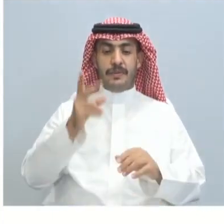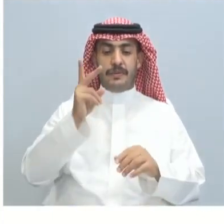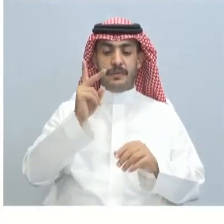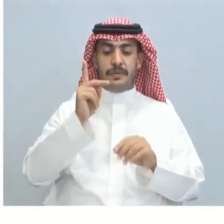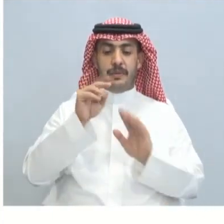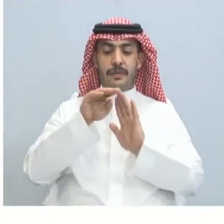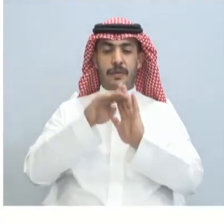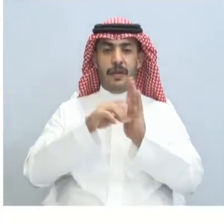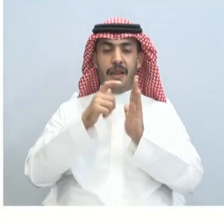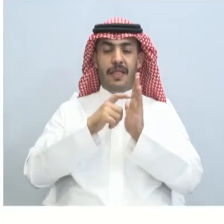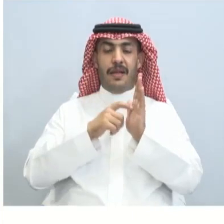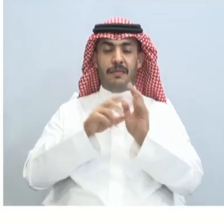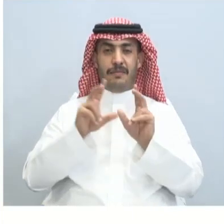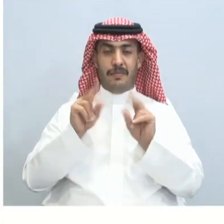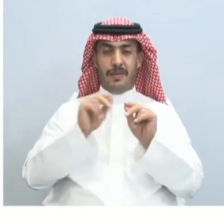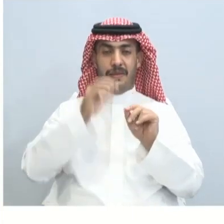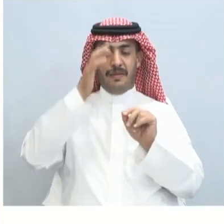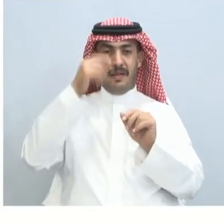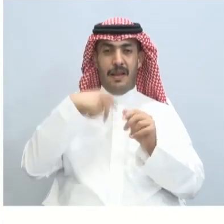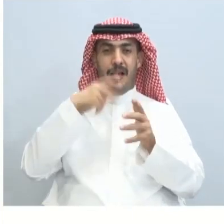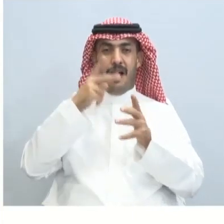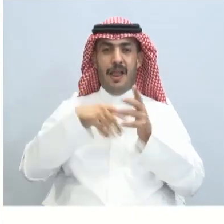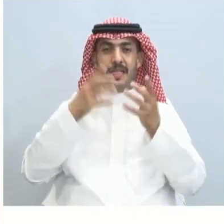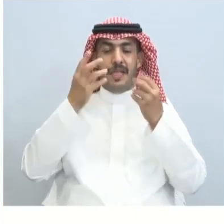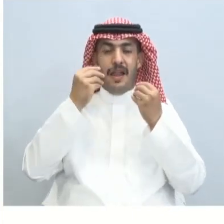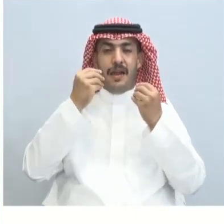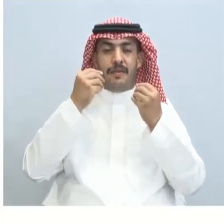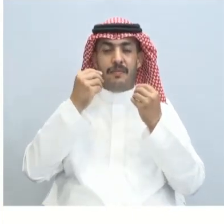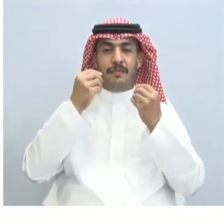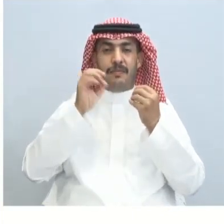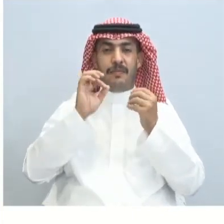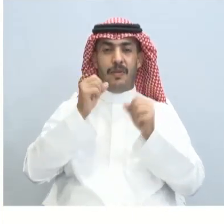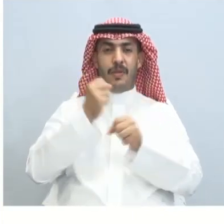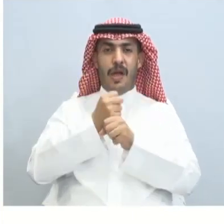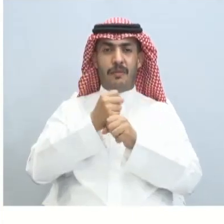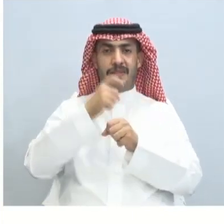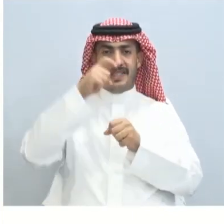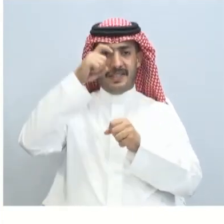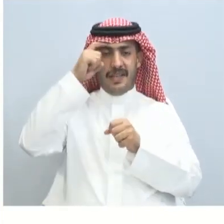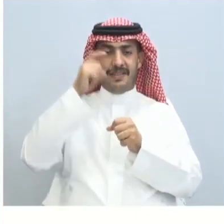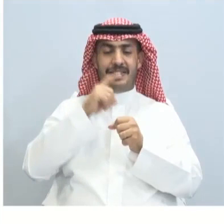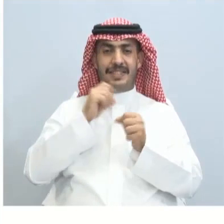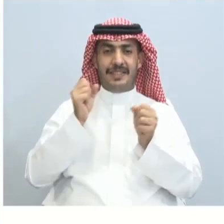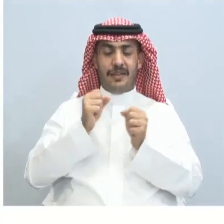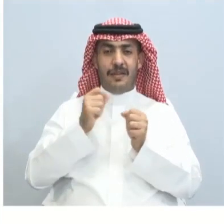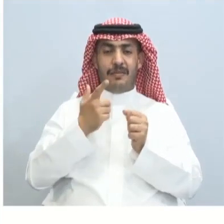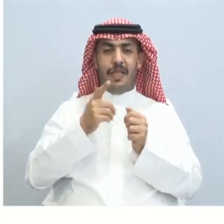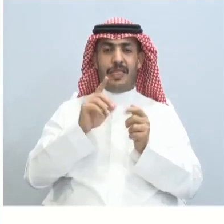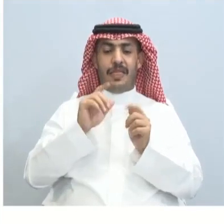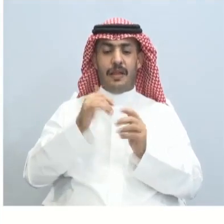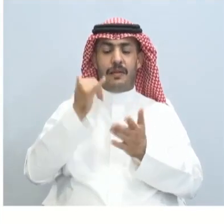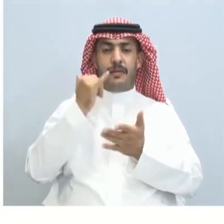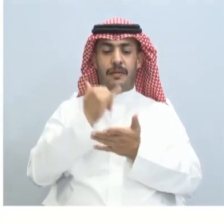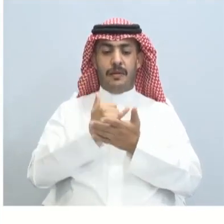صلاحيات محدده بالنظام فمثلا حينما تقرر اداره تعليم الدوام الصيفي الشتوي للطلاب هو يصدر